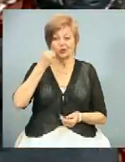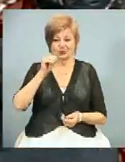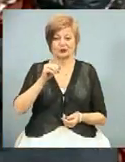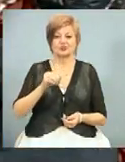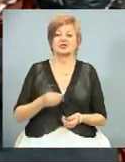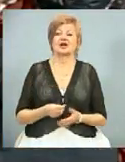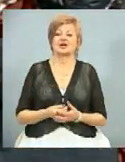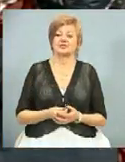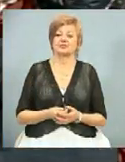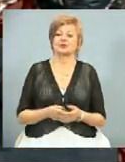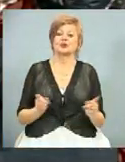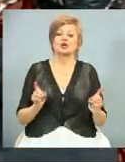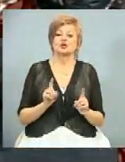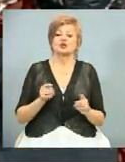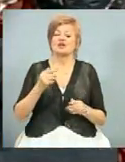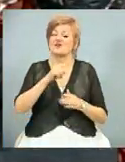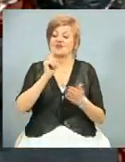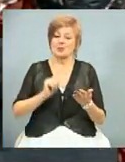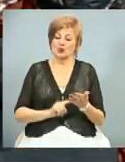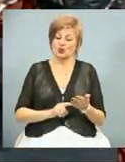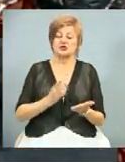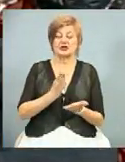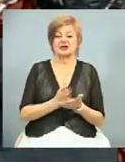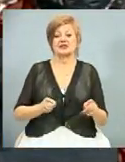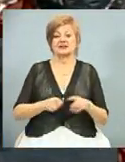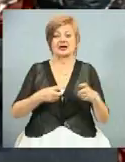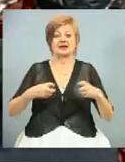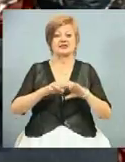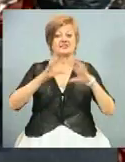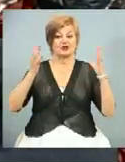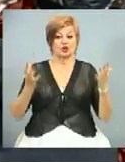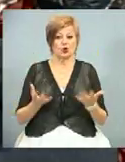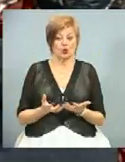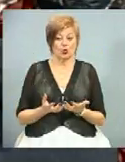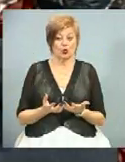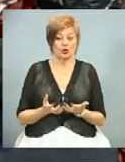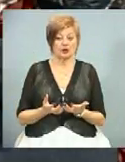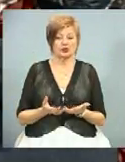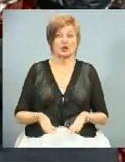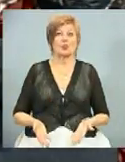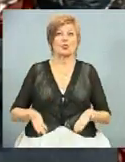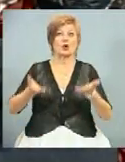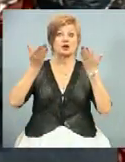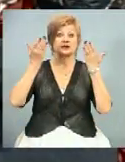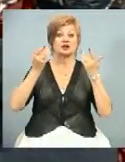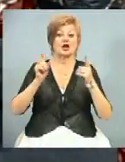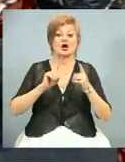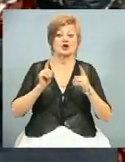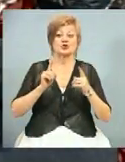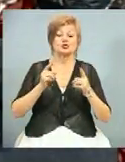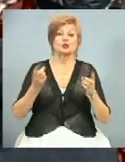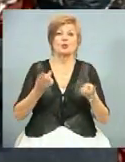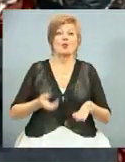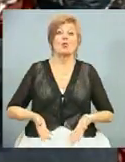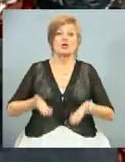Підвищився? Так. Ще в мене таке питання. От є такі кульки, да? Якщо ми їх надуваємо, то не всі кульки здіймаються у повітря. Що робити, щоб вони здійнялись у